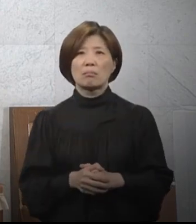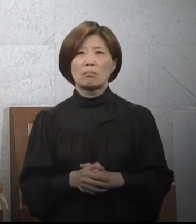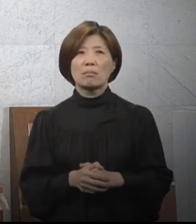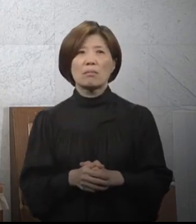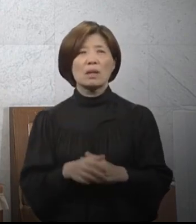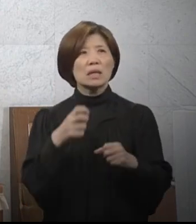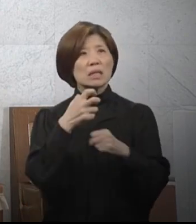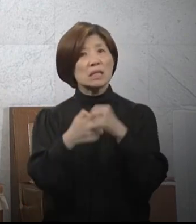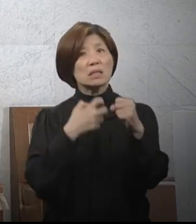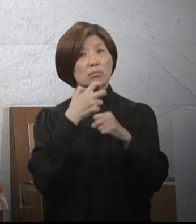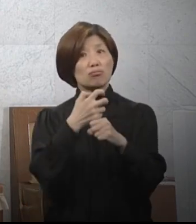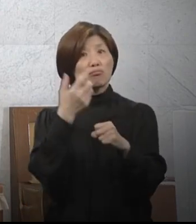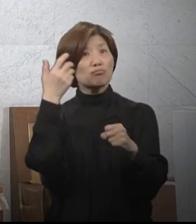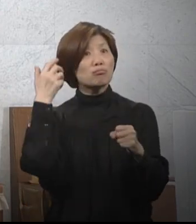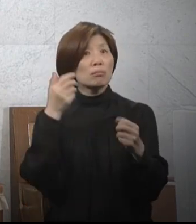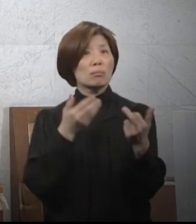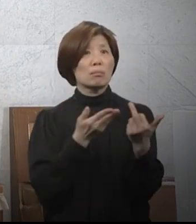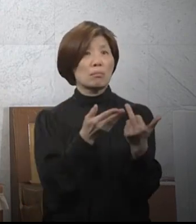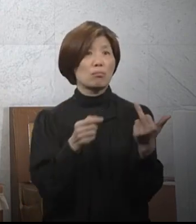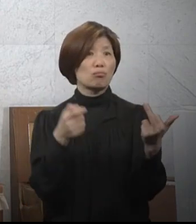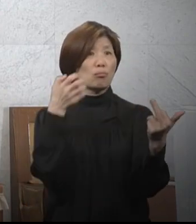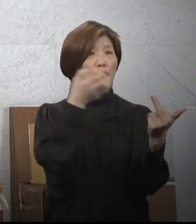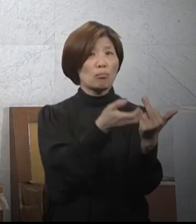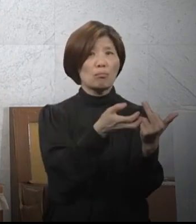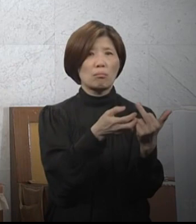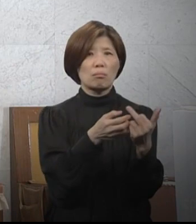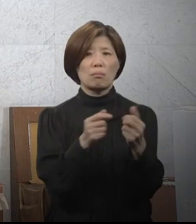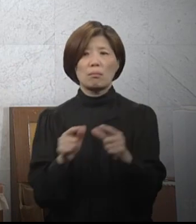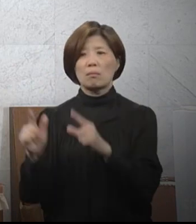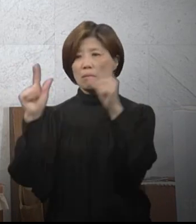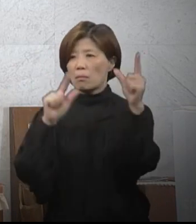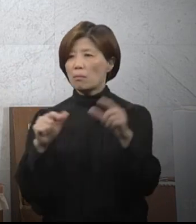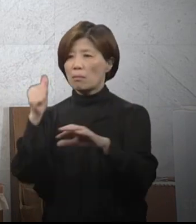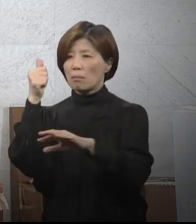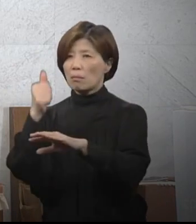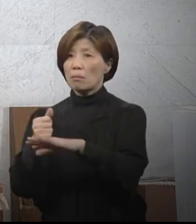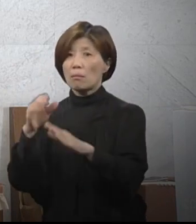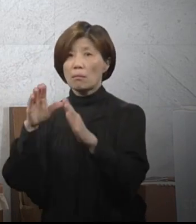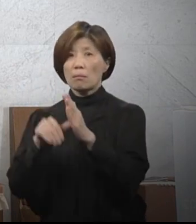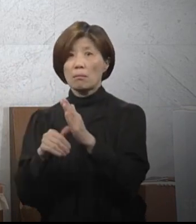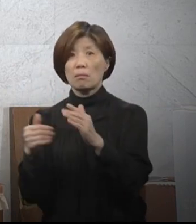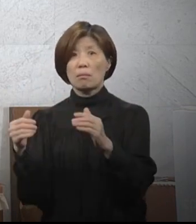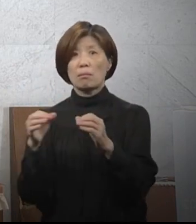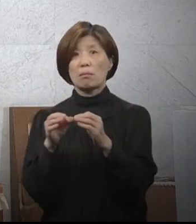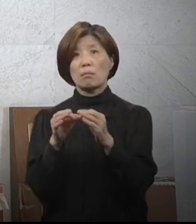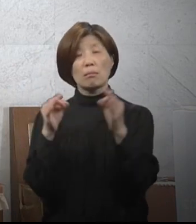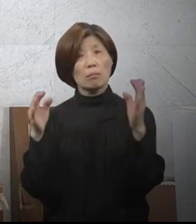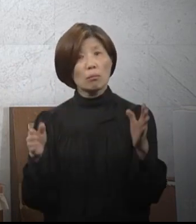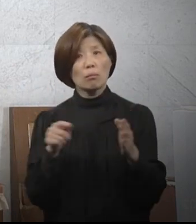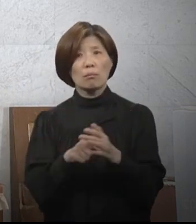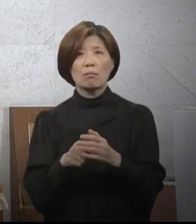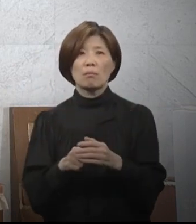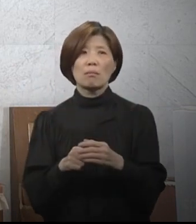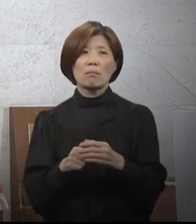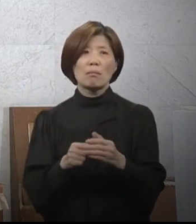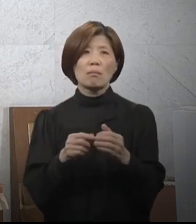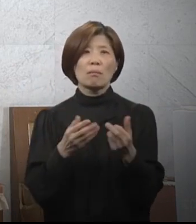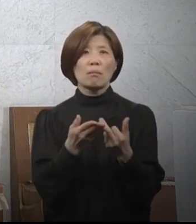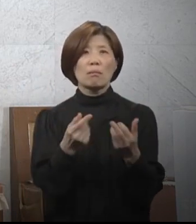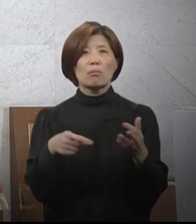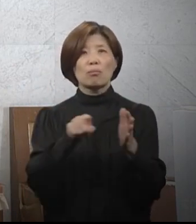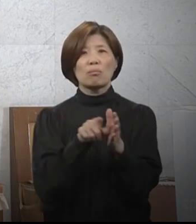70년 전 제주도의 첫 발을 딛고 나서 삶의 마지막 순간까지 우리와 함께 하셨던 아일랜드 선교사는